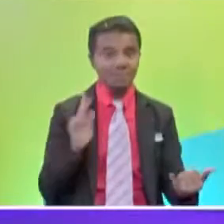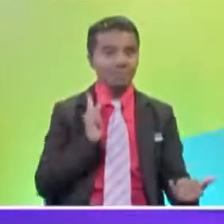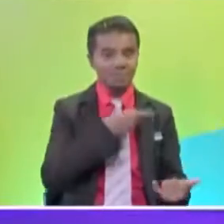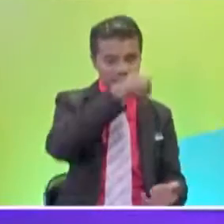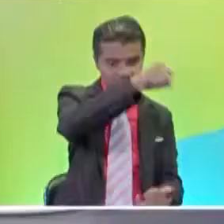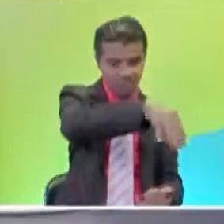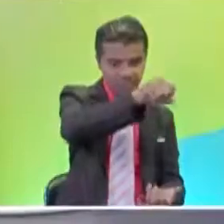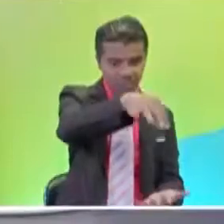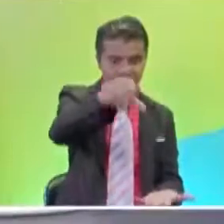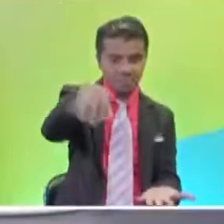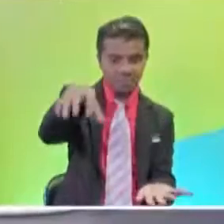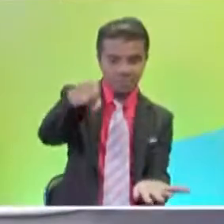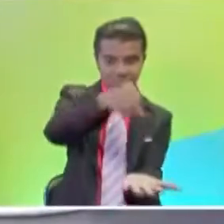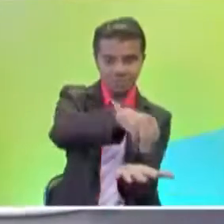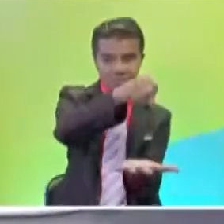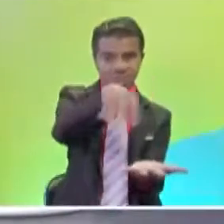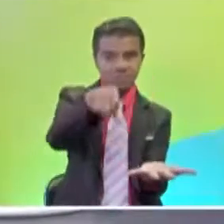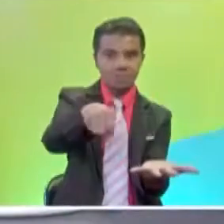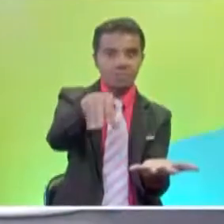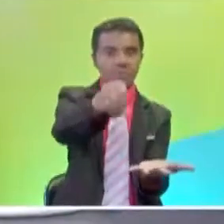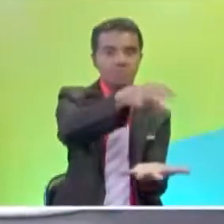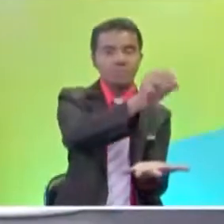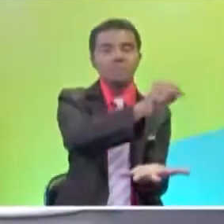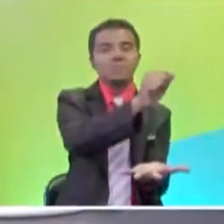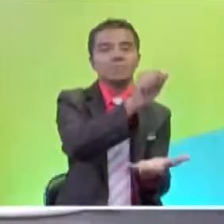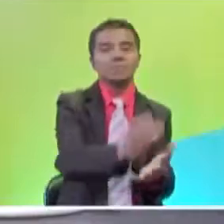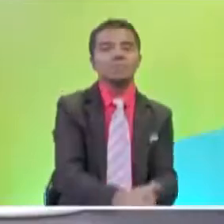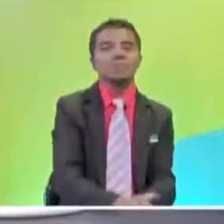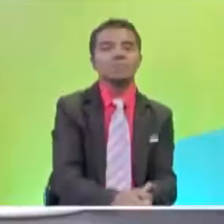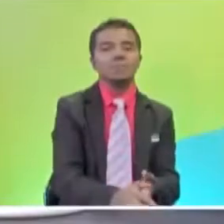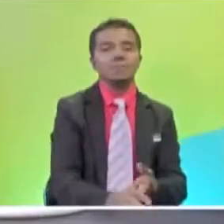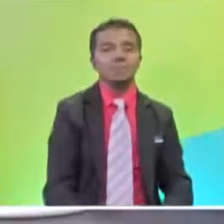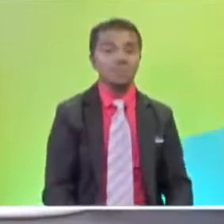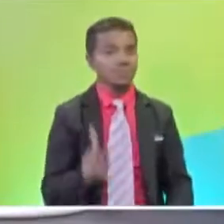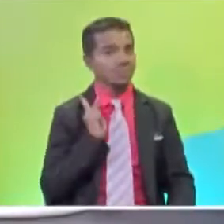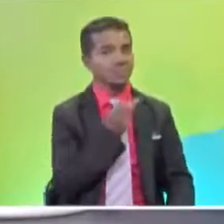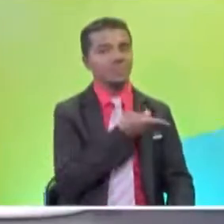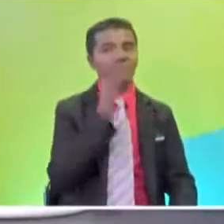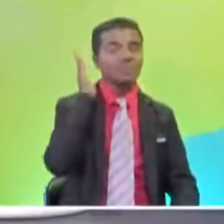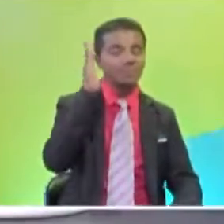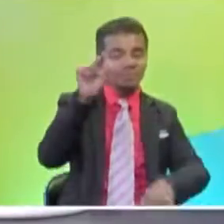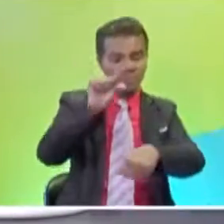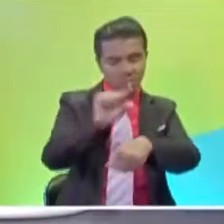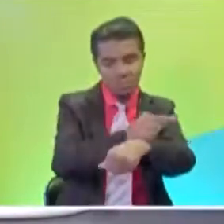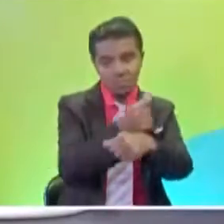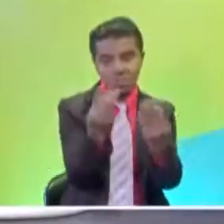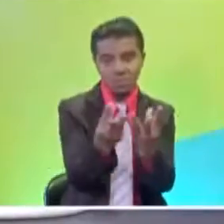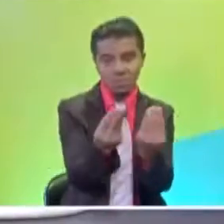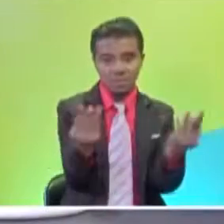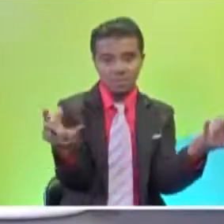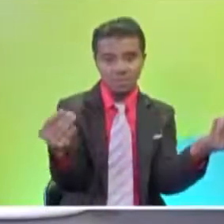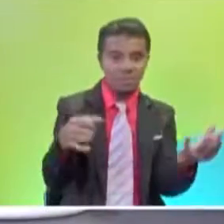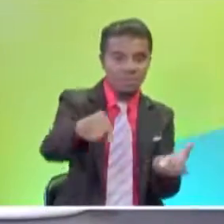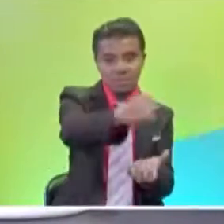sini. Oh, cikgu tabur okay. Saja. Yang ini tabur. Kita tanah apa ni, cikgu? Kita akan gunakan tanah semaian. Tanah semaian. Yang kita